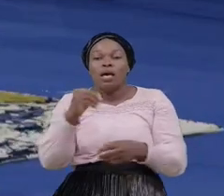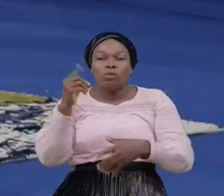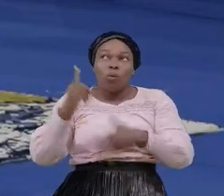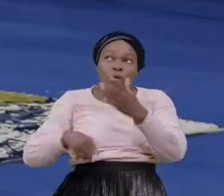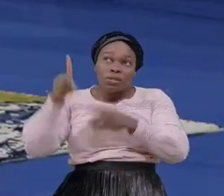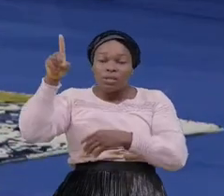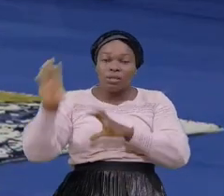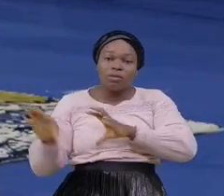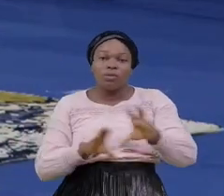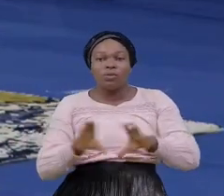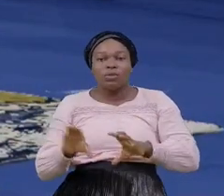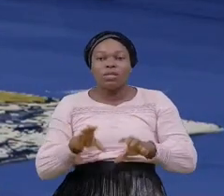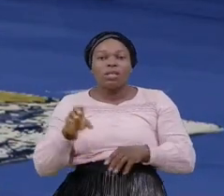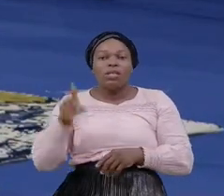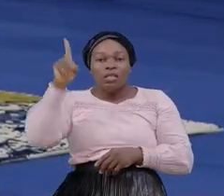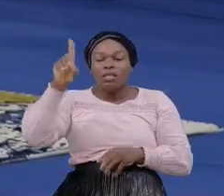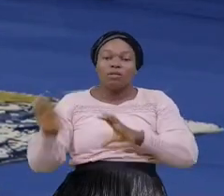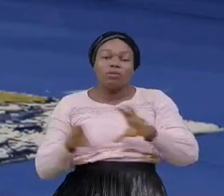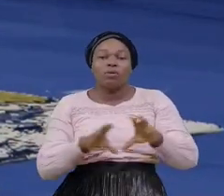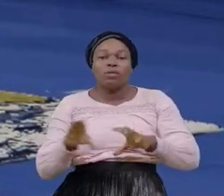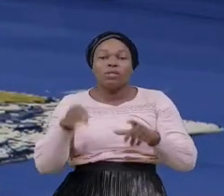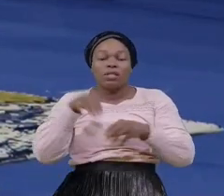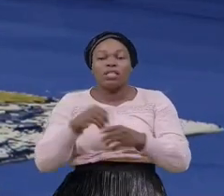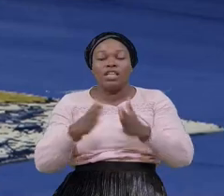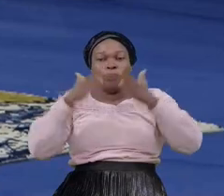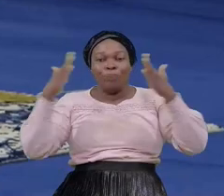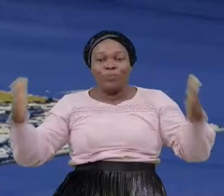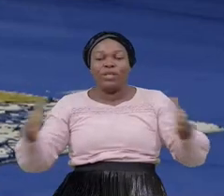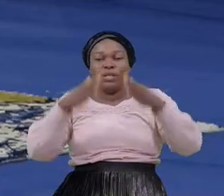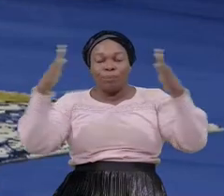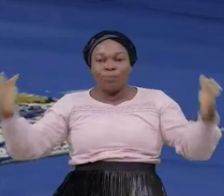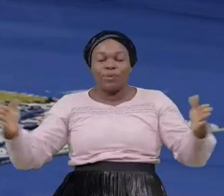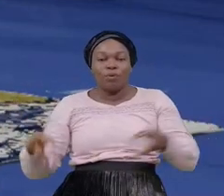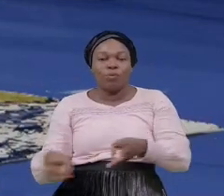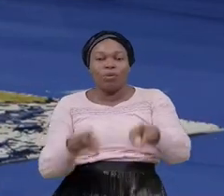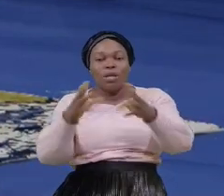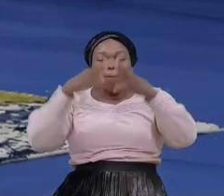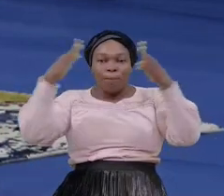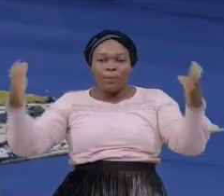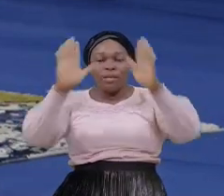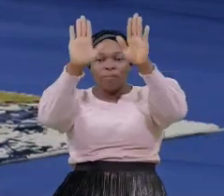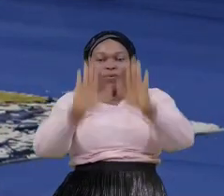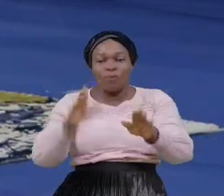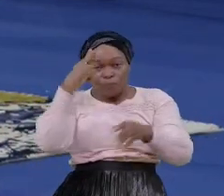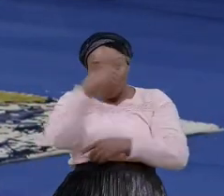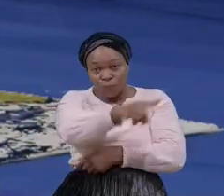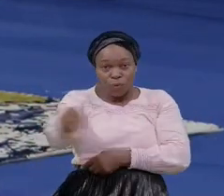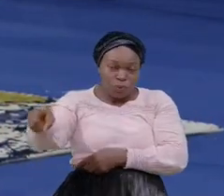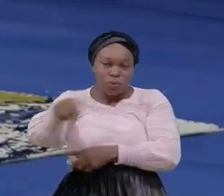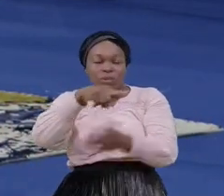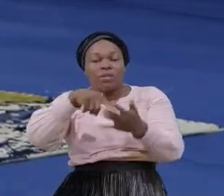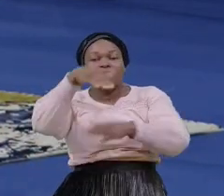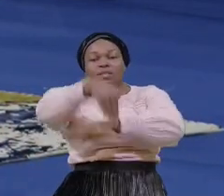Et tout ce qu'il fait, il fait cela en grande dimension. De grands miracles pour vous ce